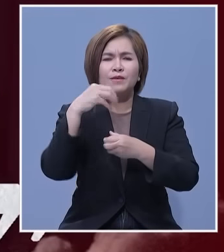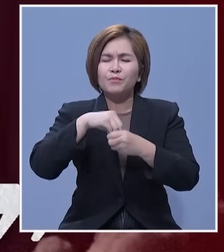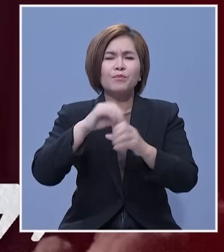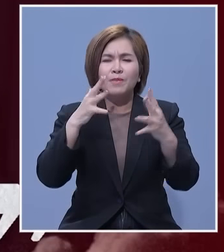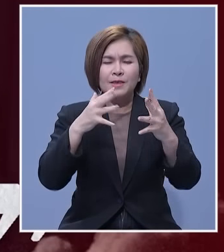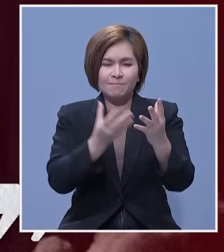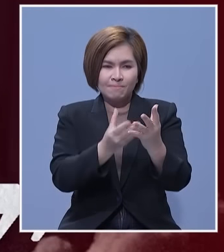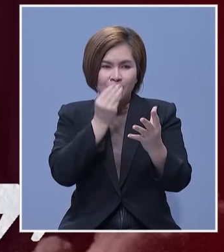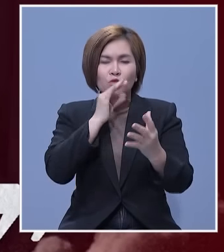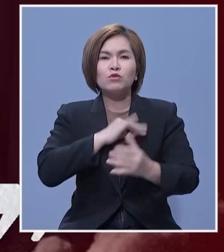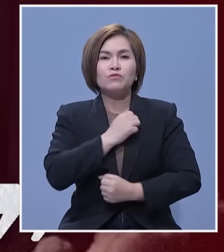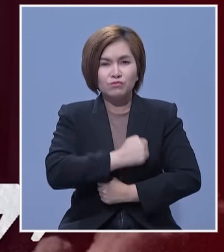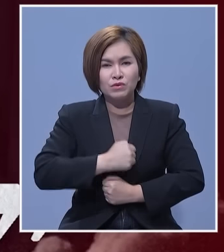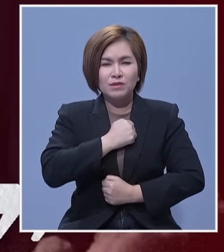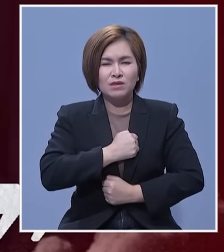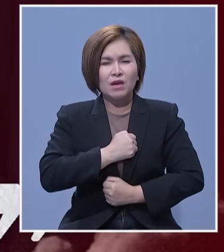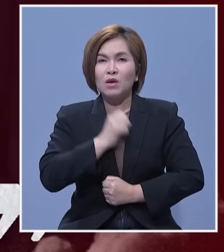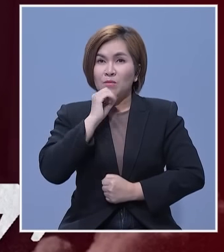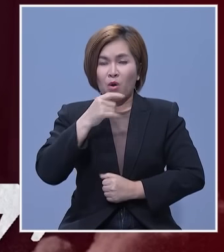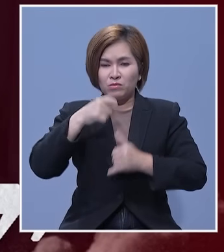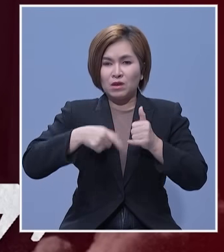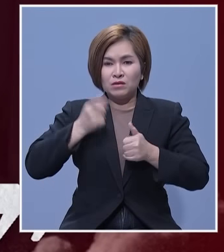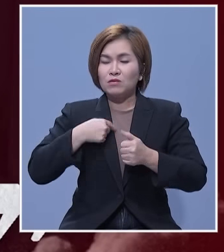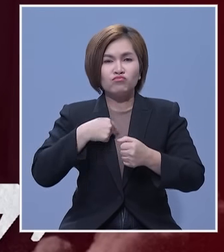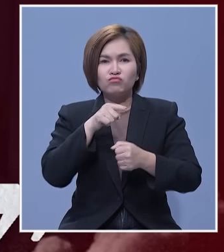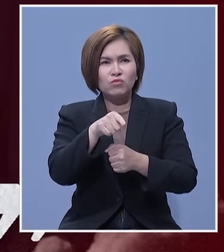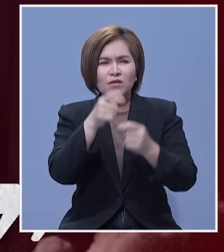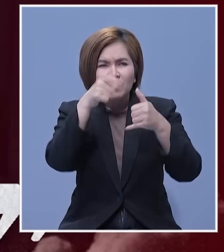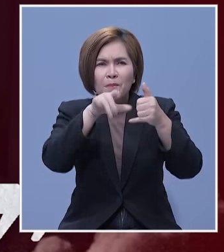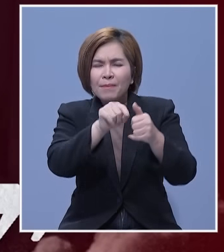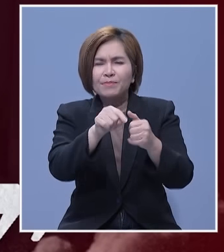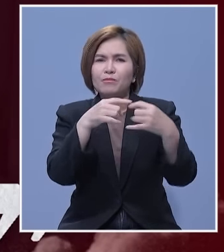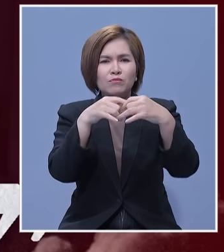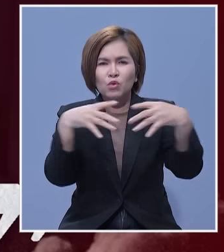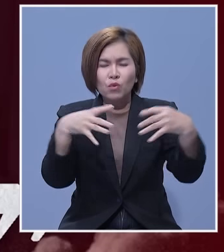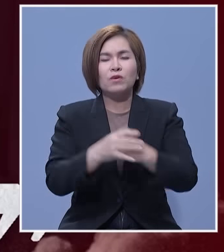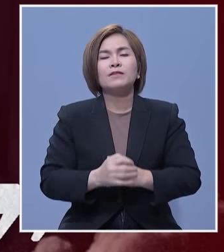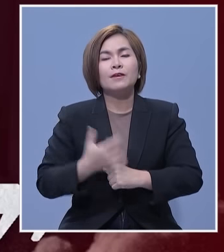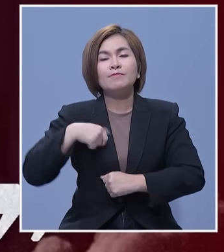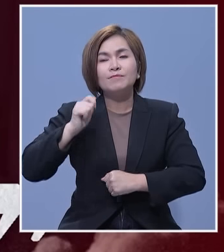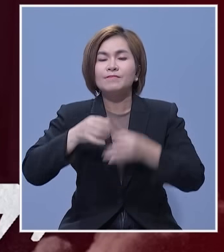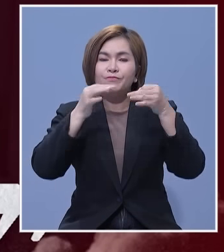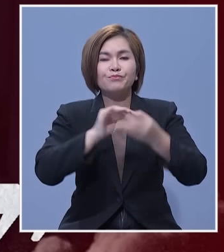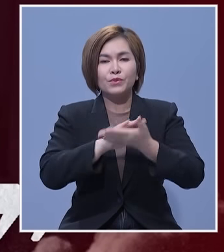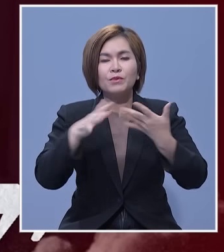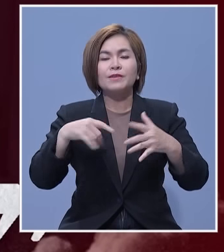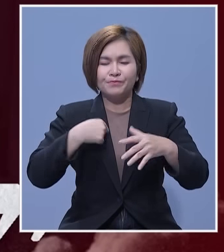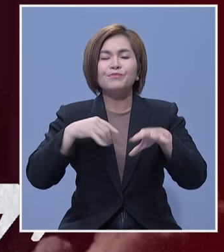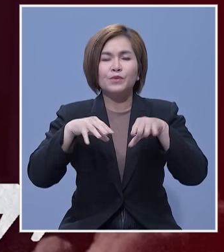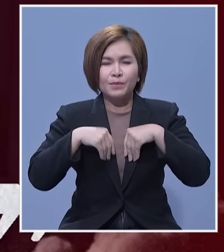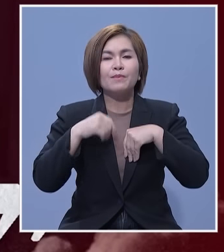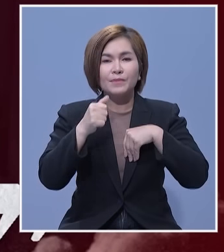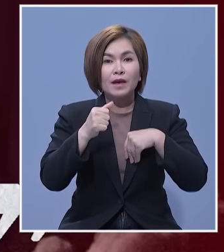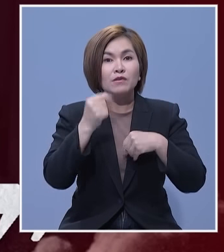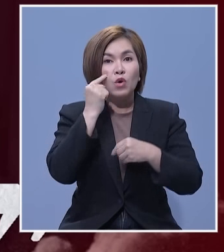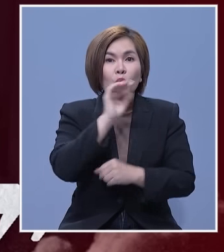นั้นแต่เมื่อคำตัดสินจากตุลาการที่มีความสามารถตัวเองก็น้อมรับค่ะคุณเศรษฐาก็ระบุนะคะบอกว่าตัวเองรับฟังความเห็นทุก